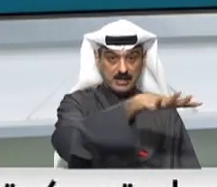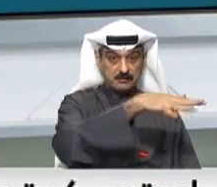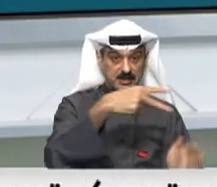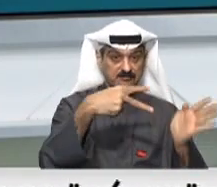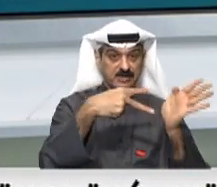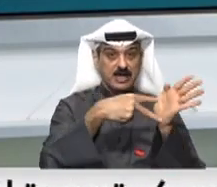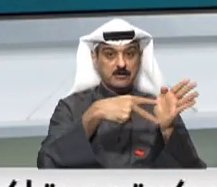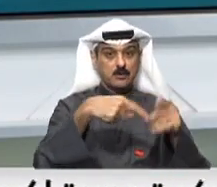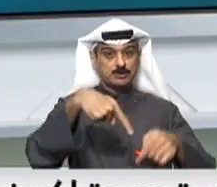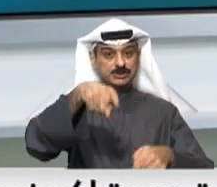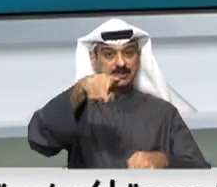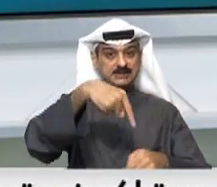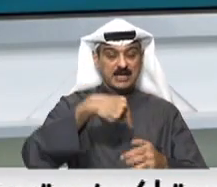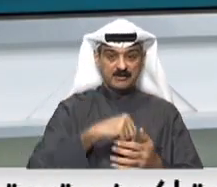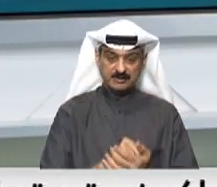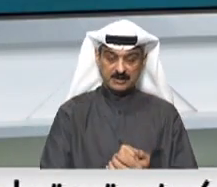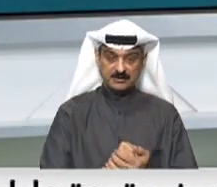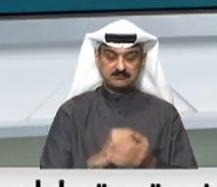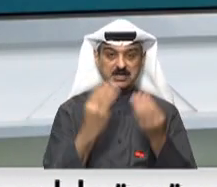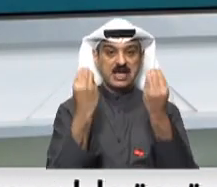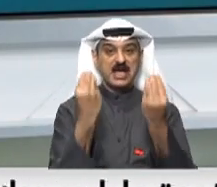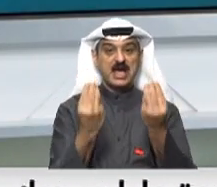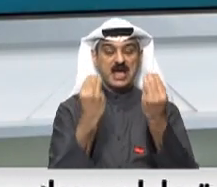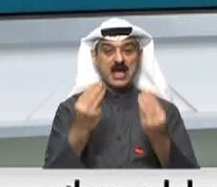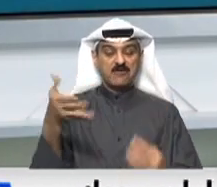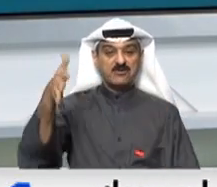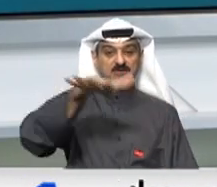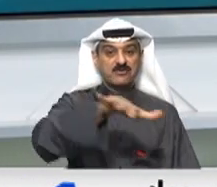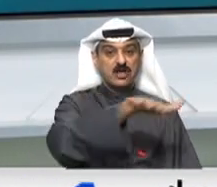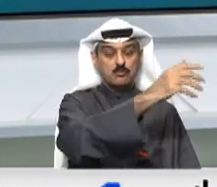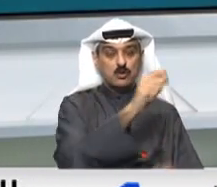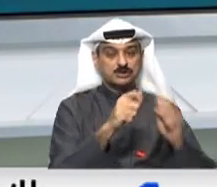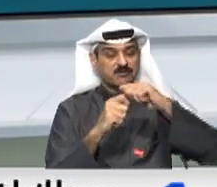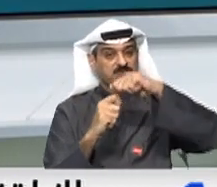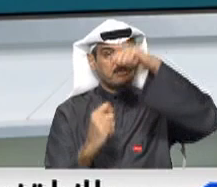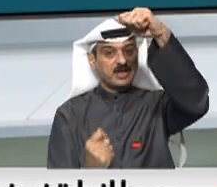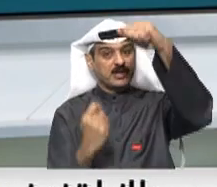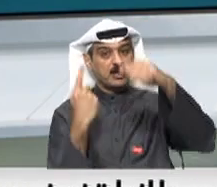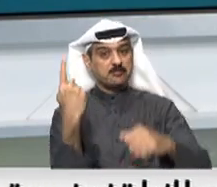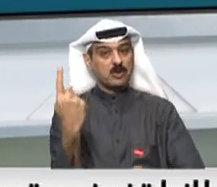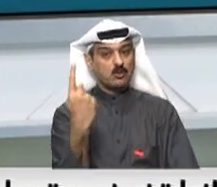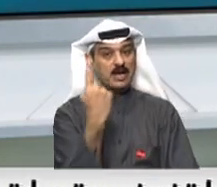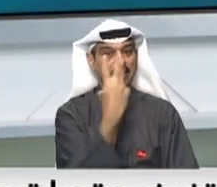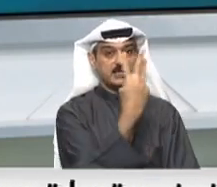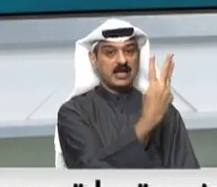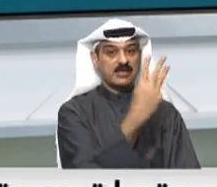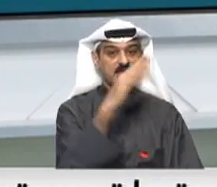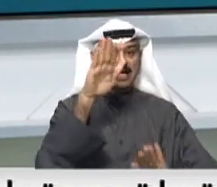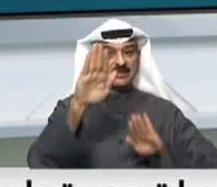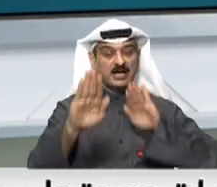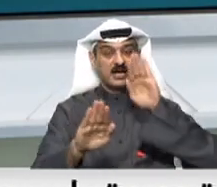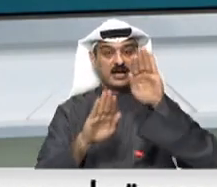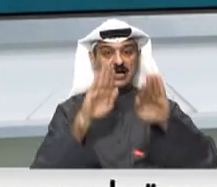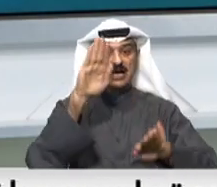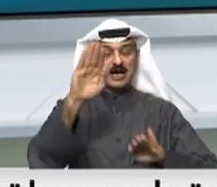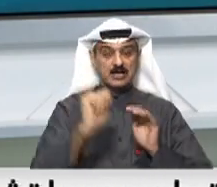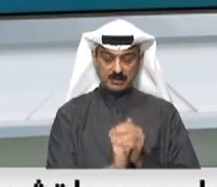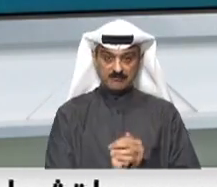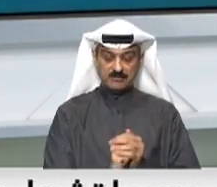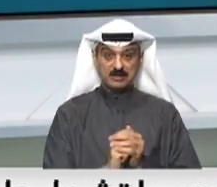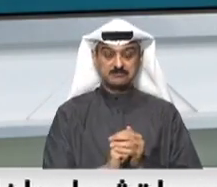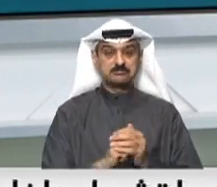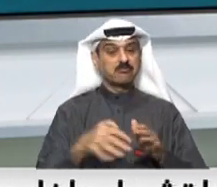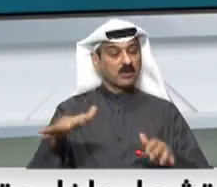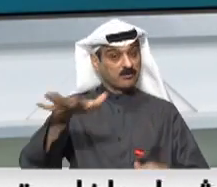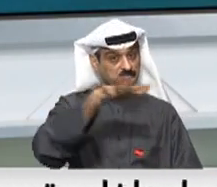خلال 24 ساعه القادمه خفيف الى معتد الموج وارتفاع الموج من واحد الى ثلاثه اقدام الاجواء البحريه اعزائي